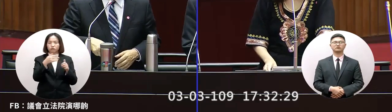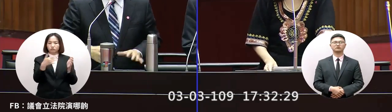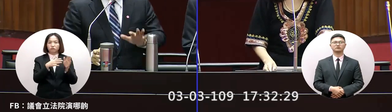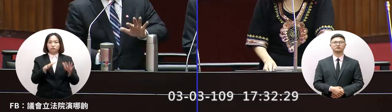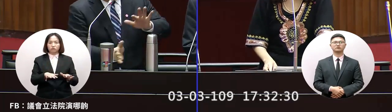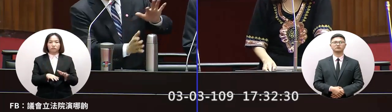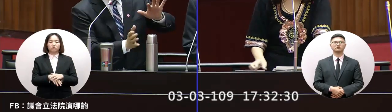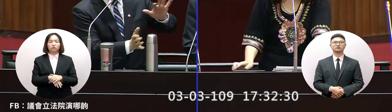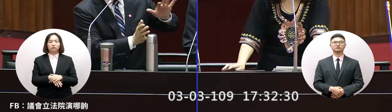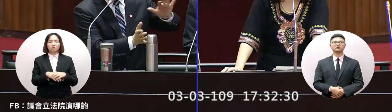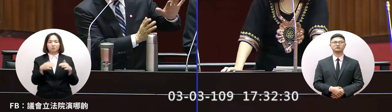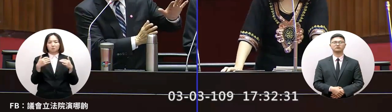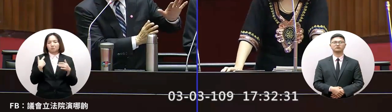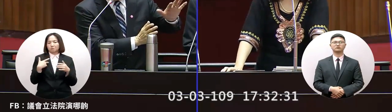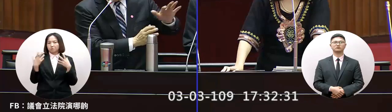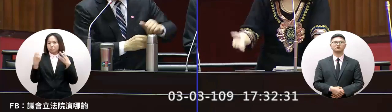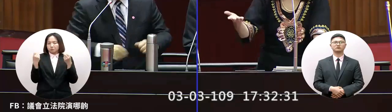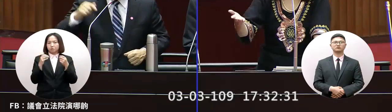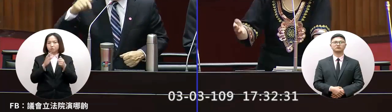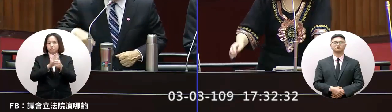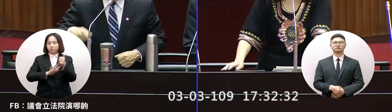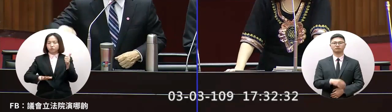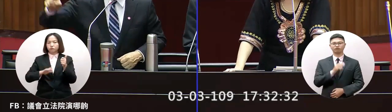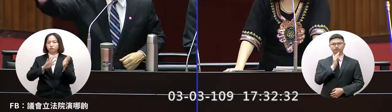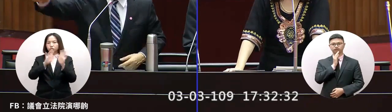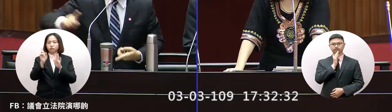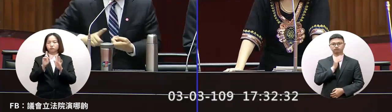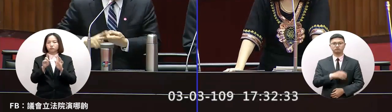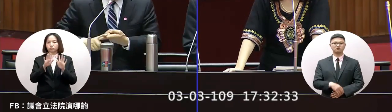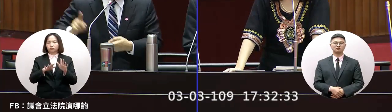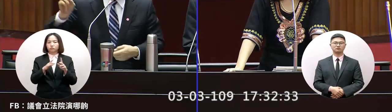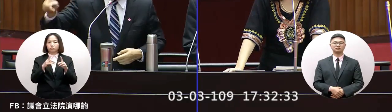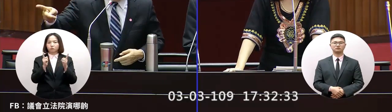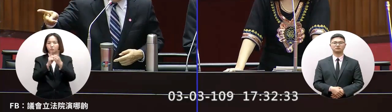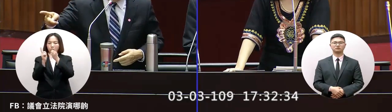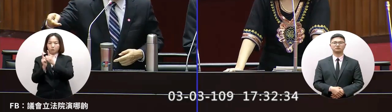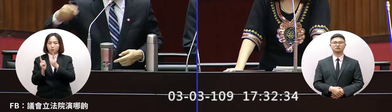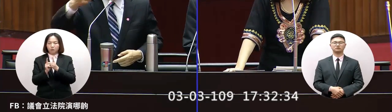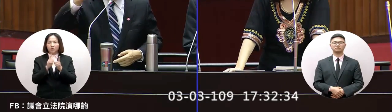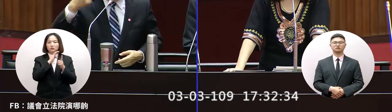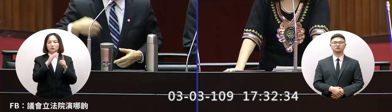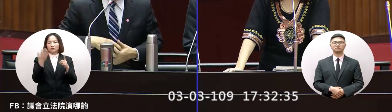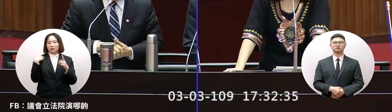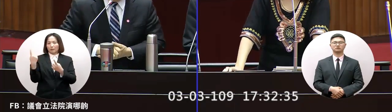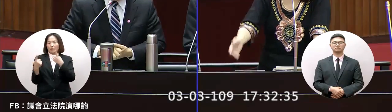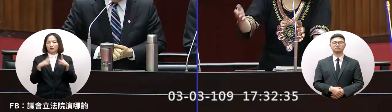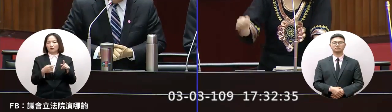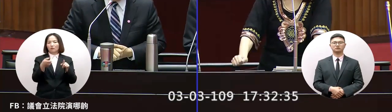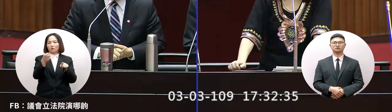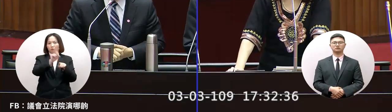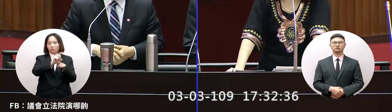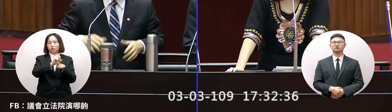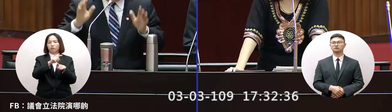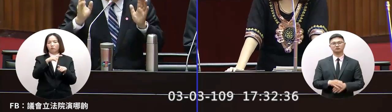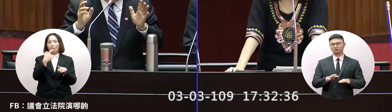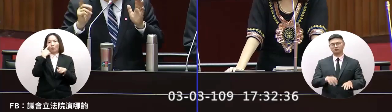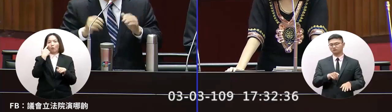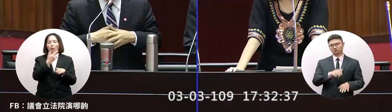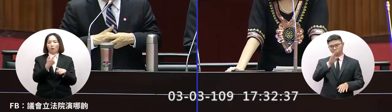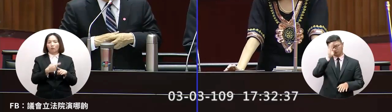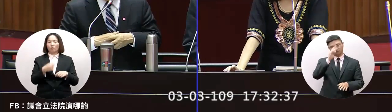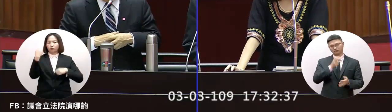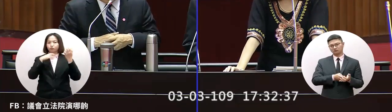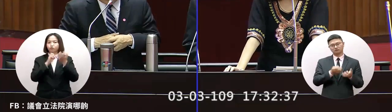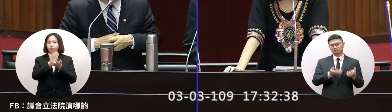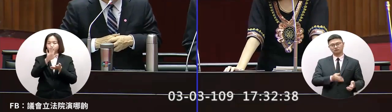哦，还不知道后面会怎样。 是啊， 目前已经10倍以 SARS 了。早上我的报告 就有，所以很严重啊，哎呀、啊， 早